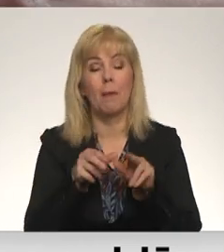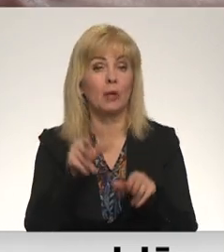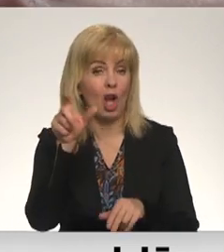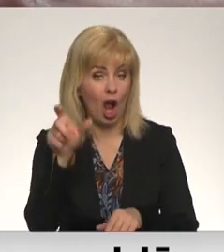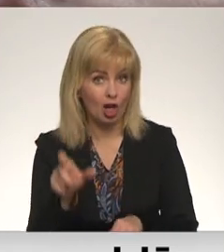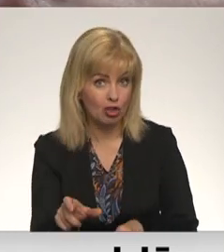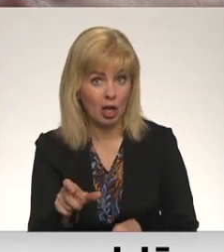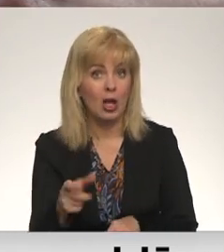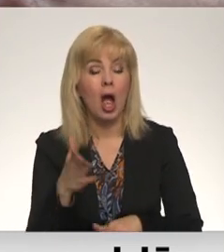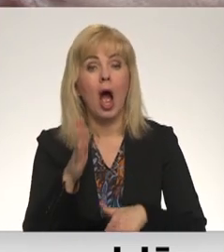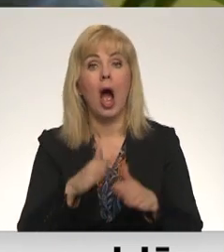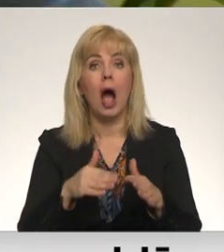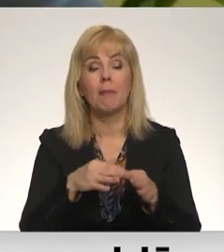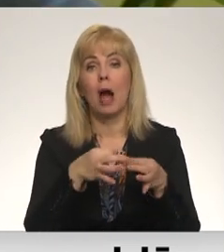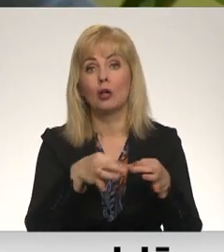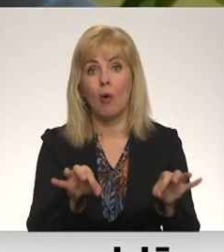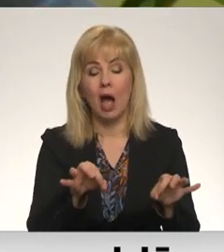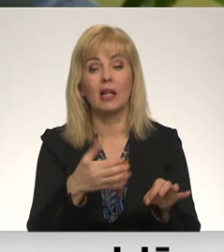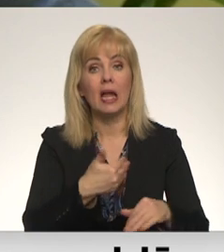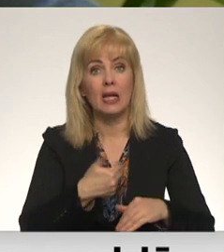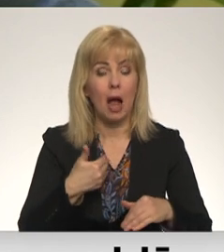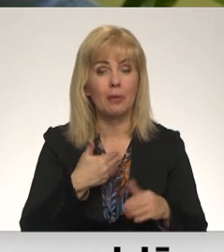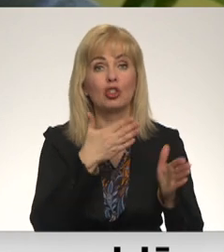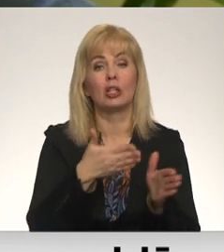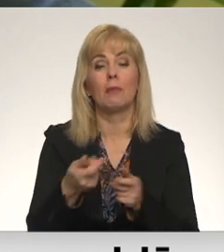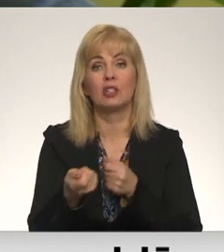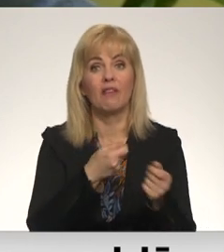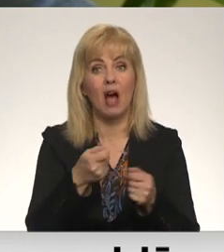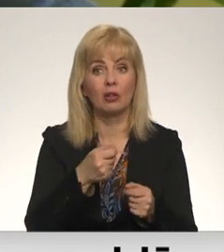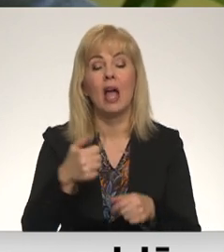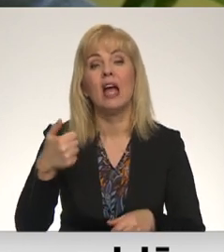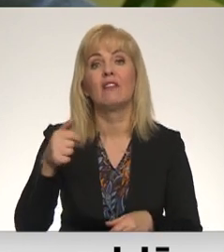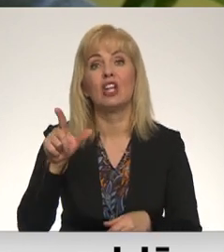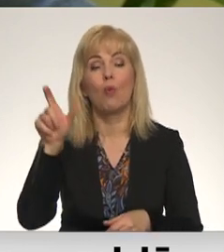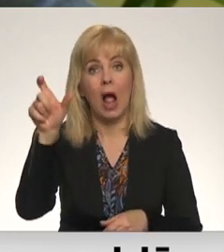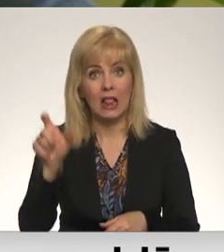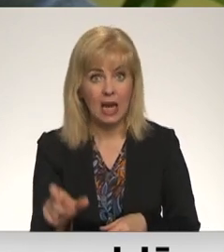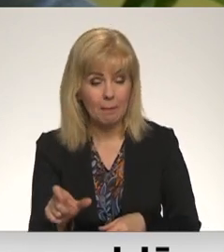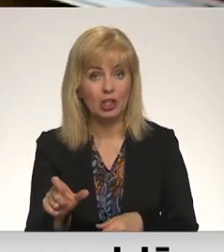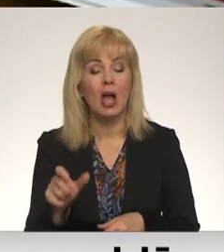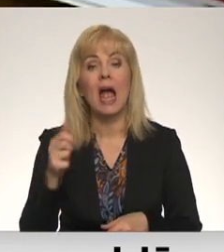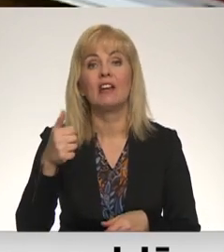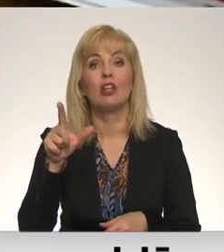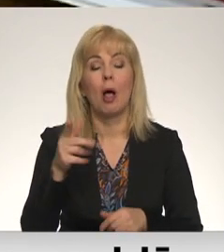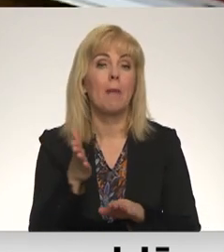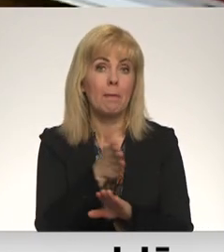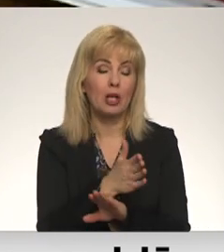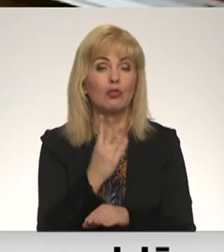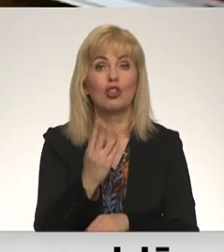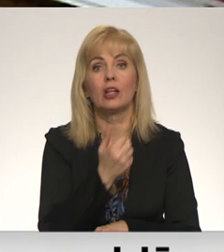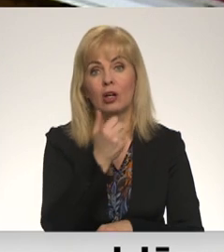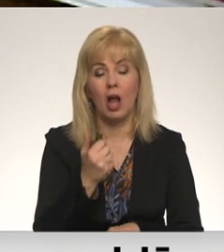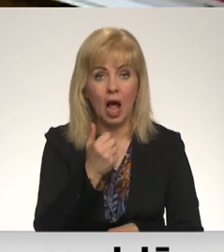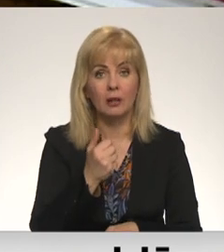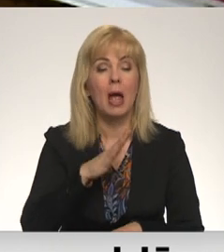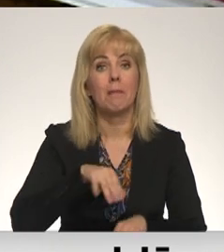priekšsēdētāju, no amata atlaida iepriekšējo slimnīcas vadītāju Gvido Liepiņu. Savukārt Gvido Liepiņš pirms 4 gadiem,